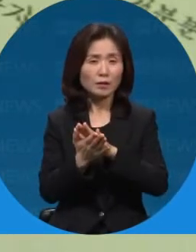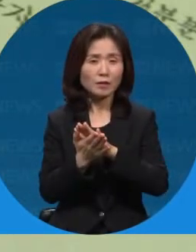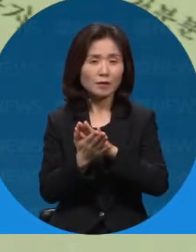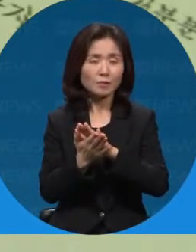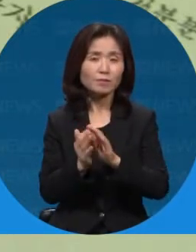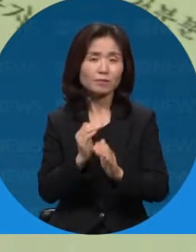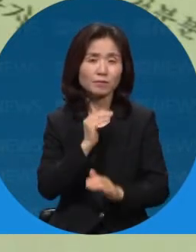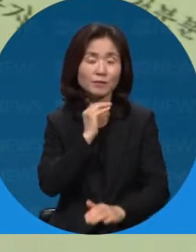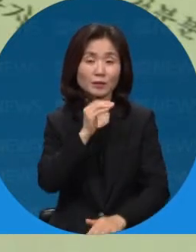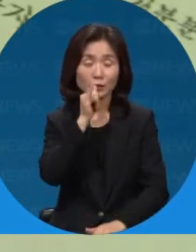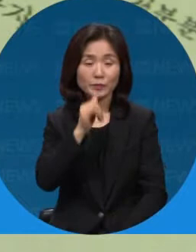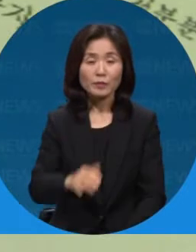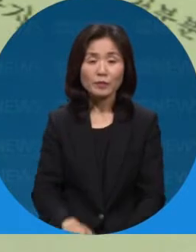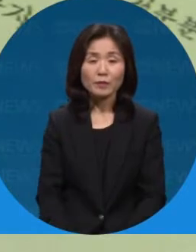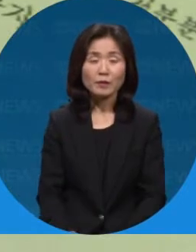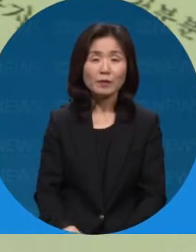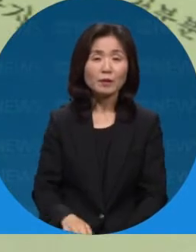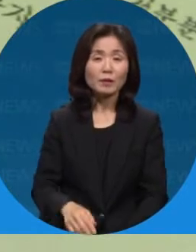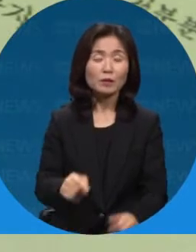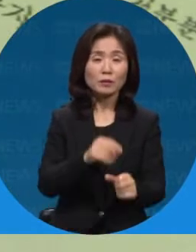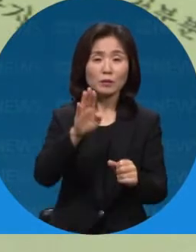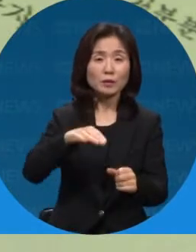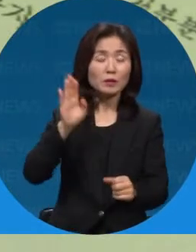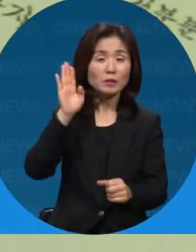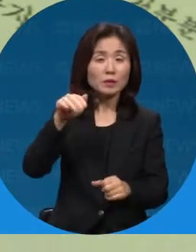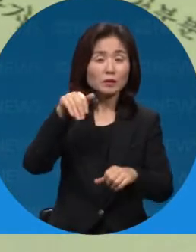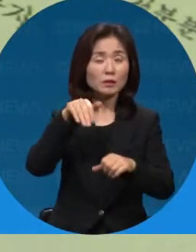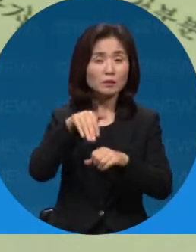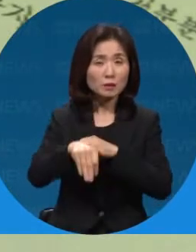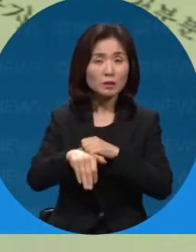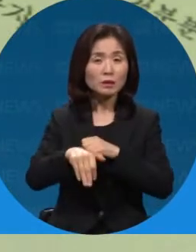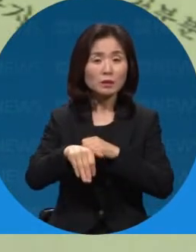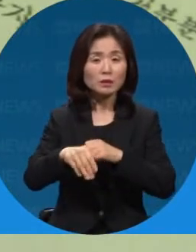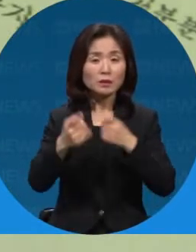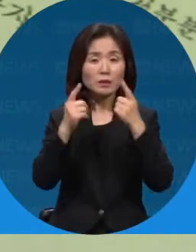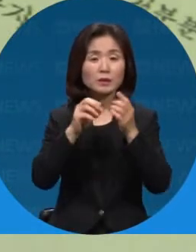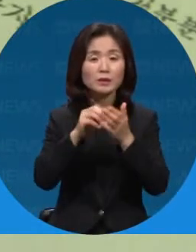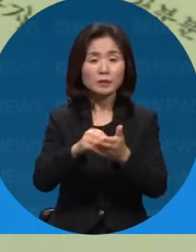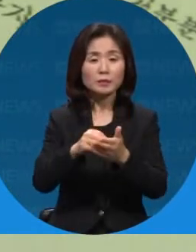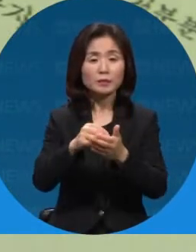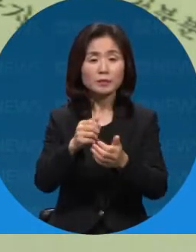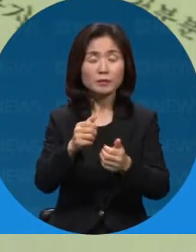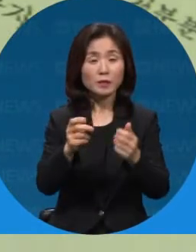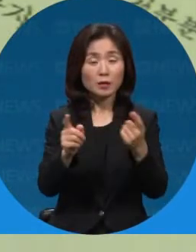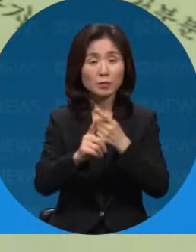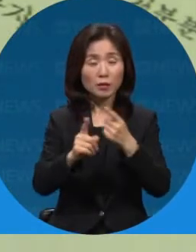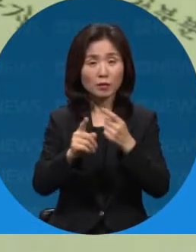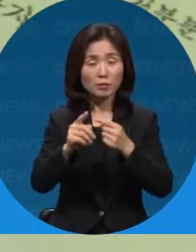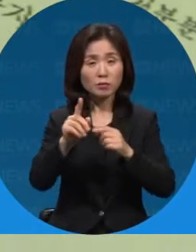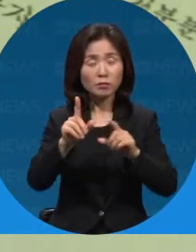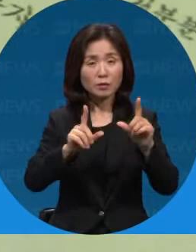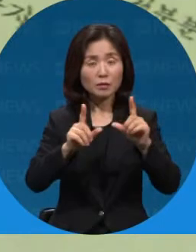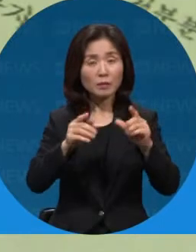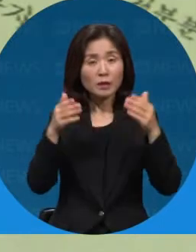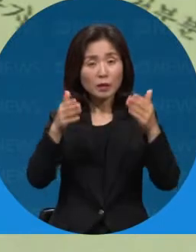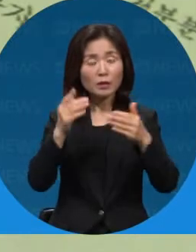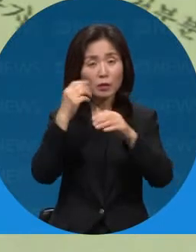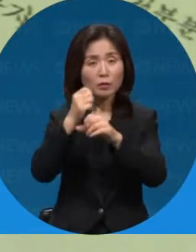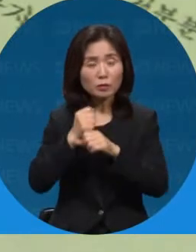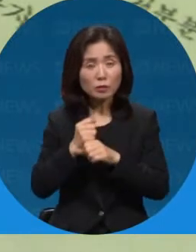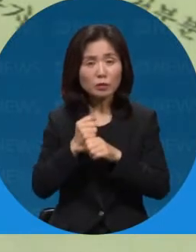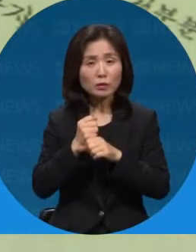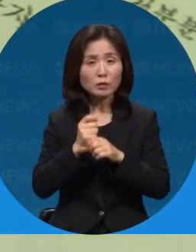교육부가 미래형 대입 제도 개편 방향 연구를 그런데 채용 컨설팅 을 하는 민간 업체에 맡겨 논란이 일고